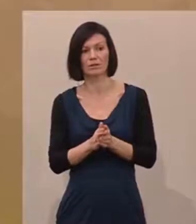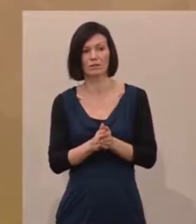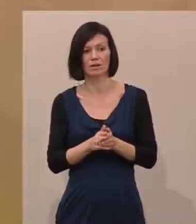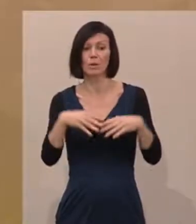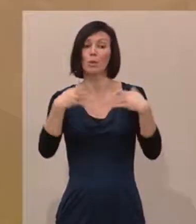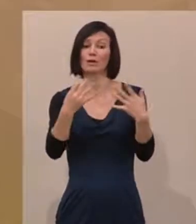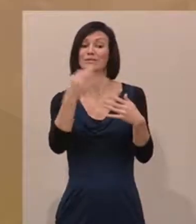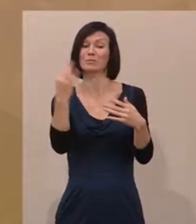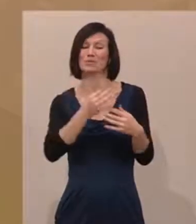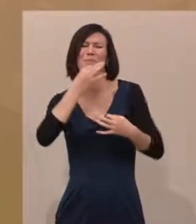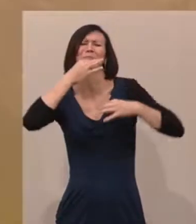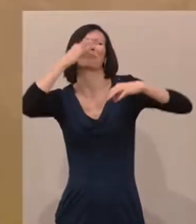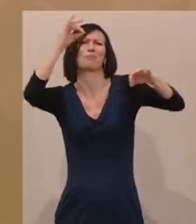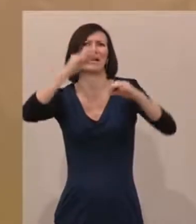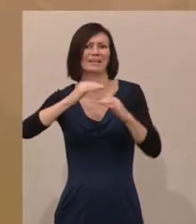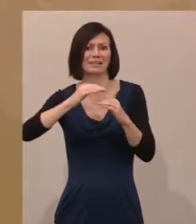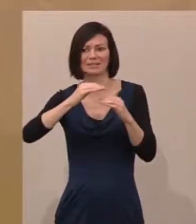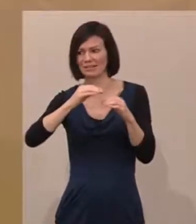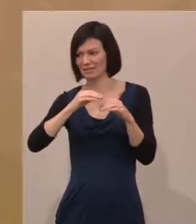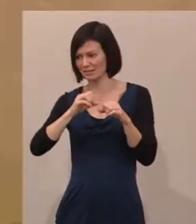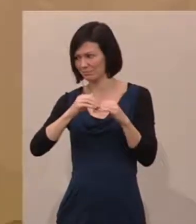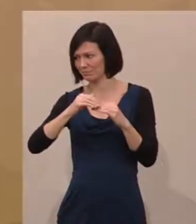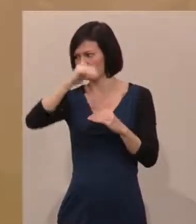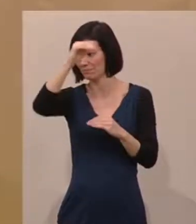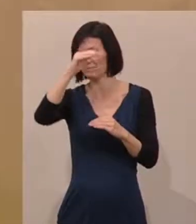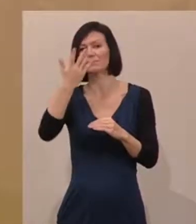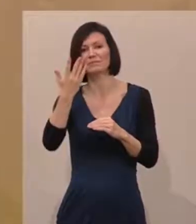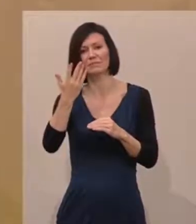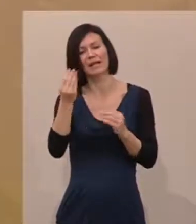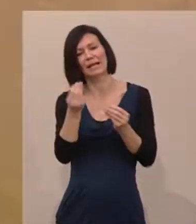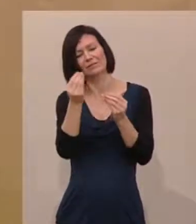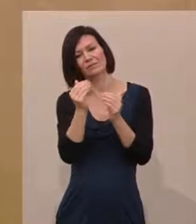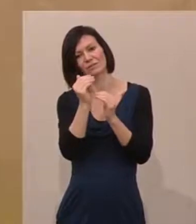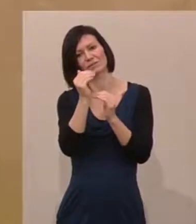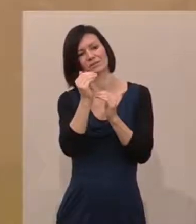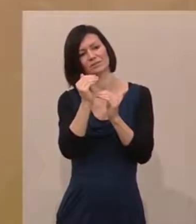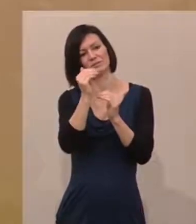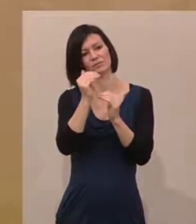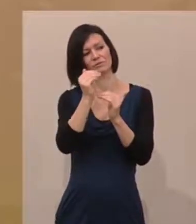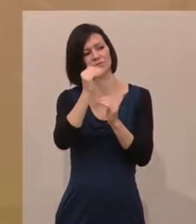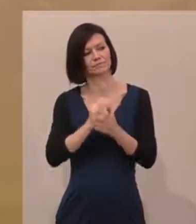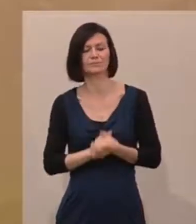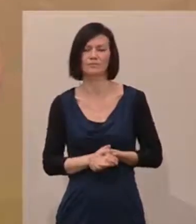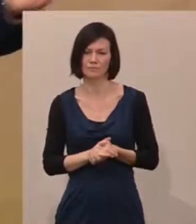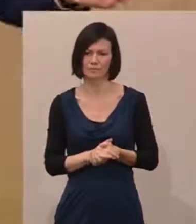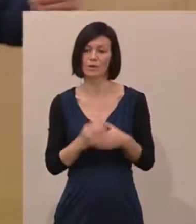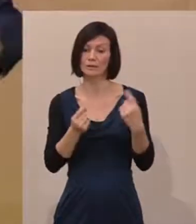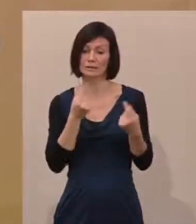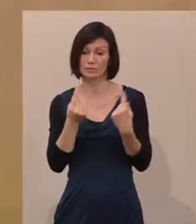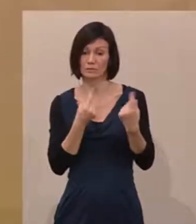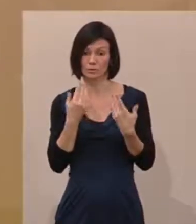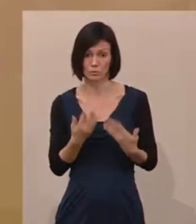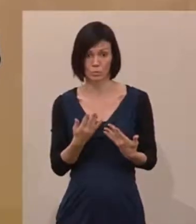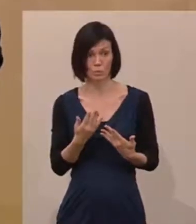90% Bestverdienenden sind sie leicht gestiegen. Und vor dieser Situation muss man erkennen, und darauf hat ja die